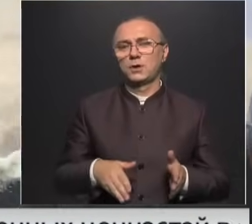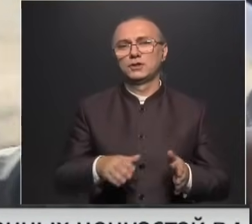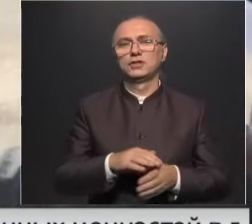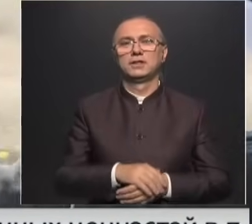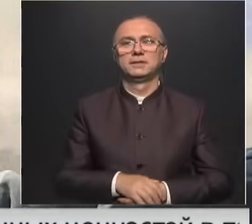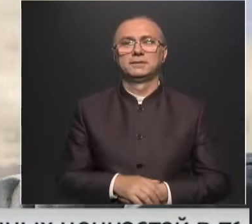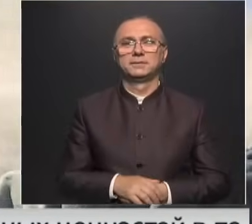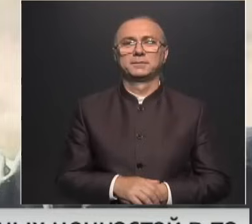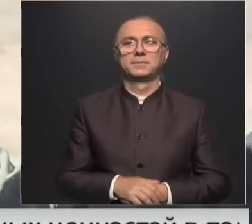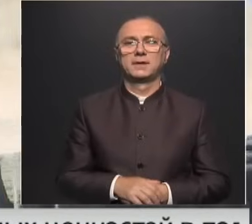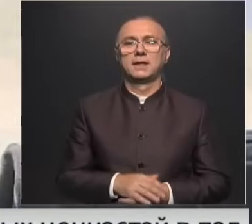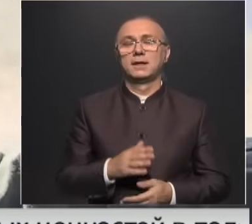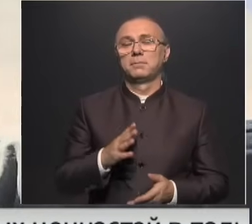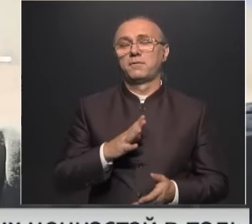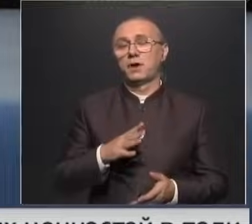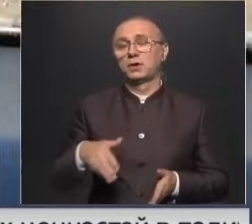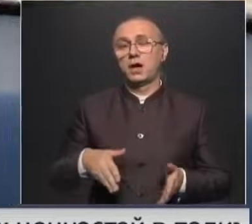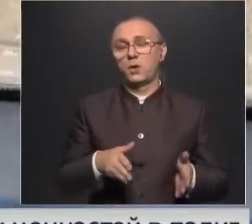только разве что на БТР можно